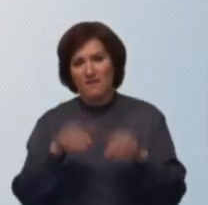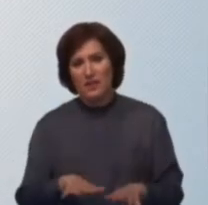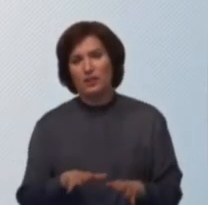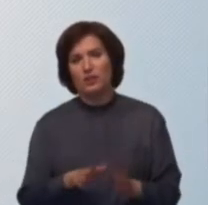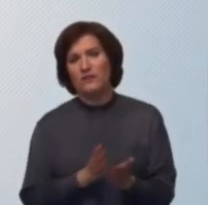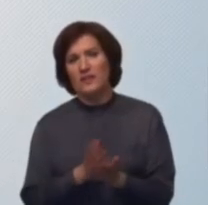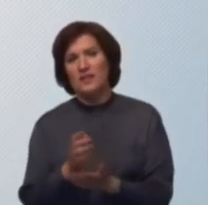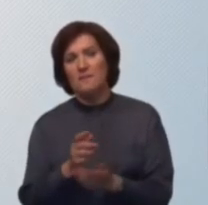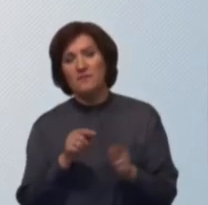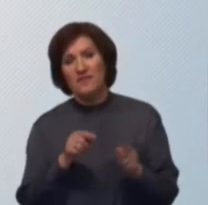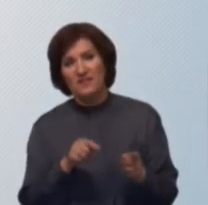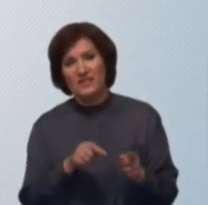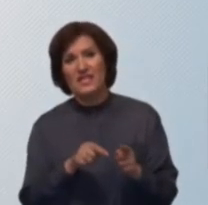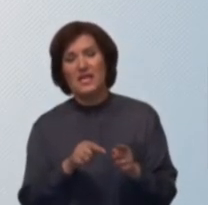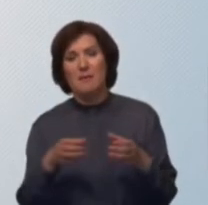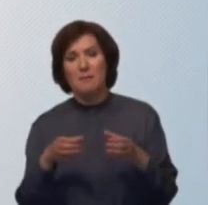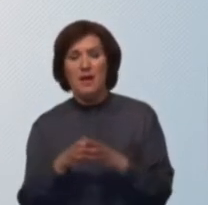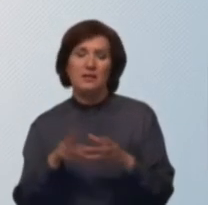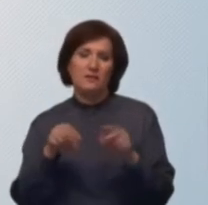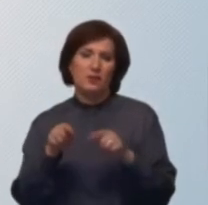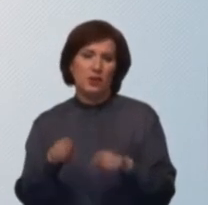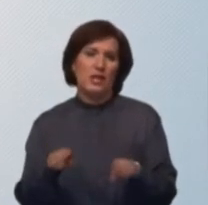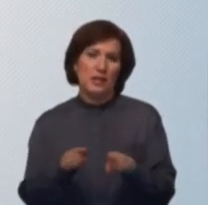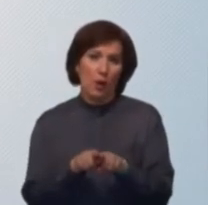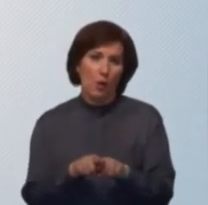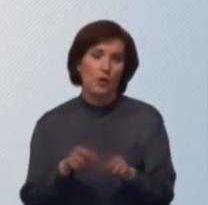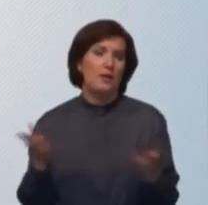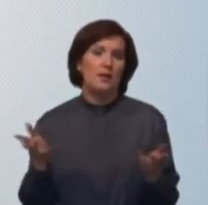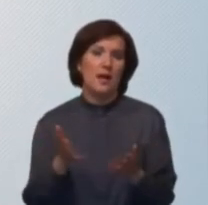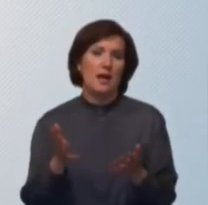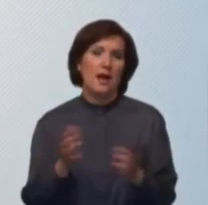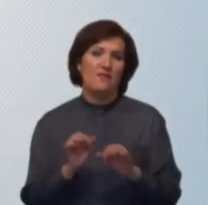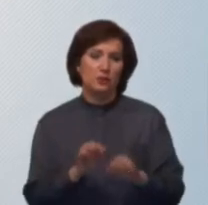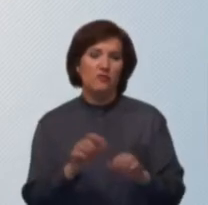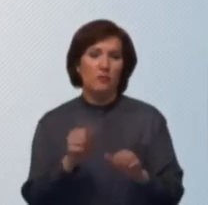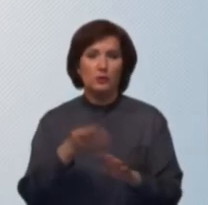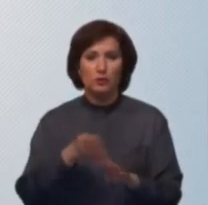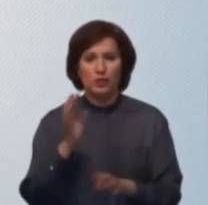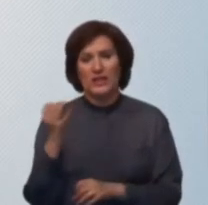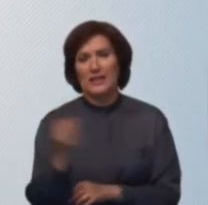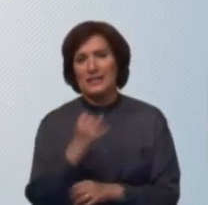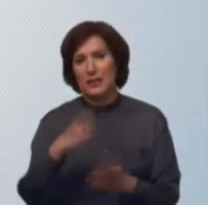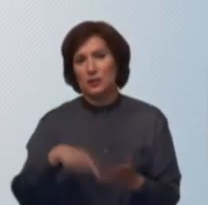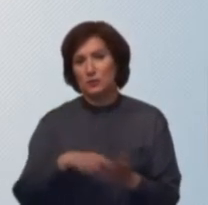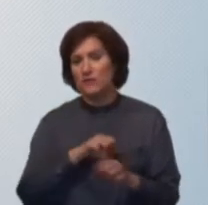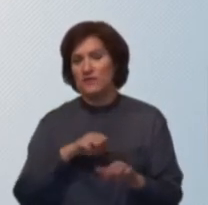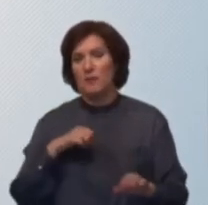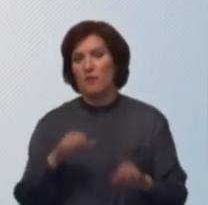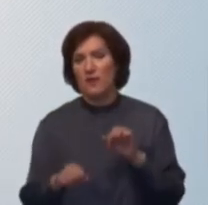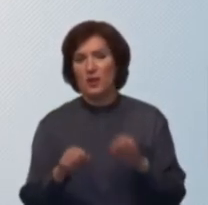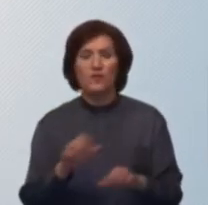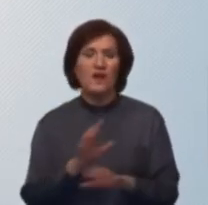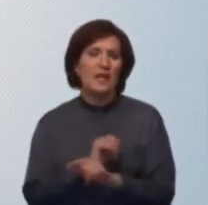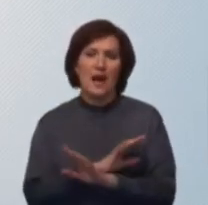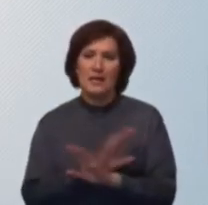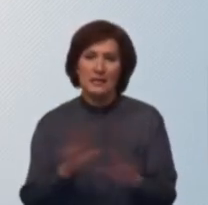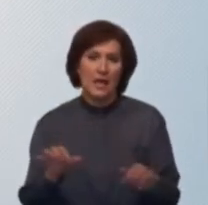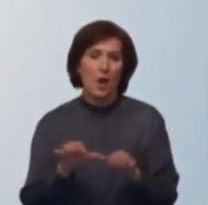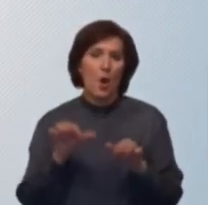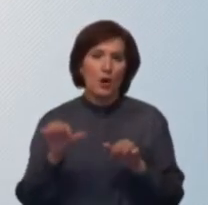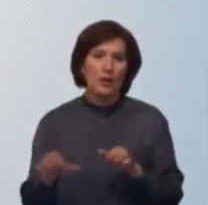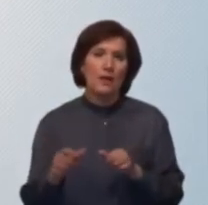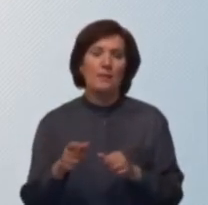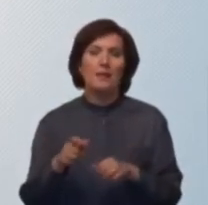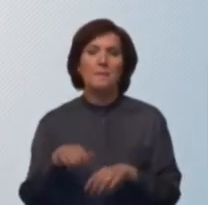йти саме від цієї партії, бо вважаю її такою, яка відстоює в першу чергу інтереси місцевого самоврядування, а не окремих